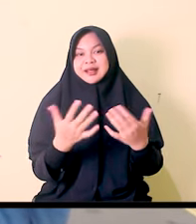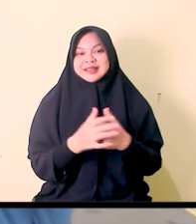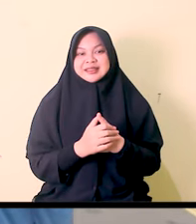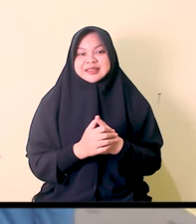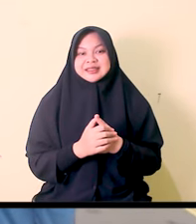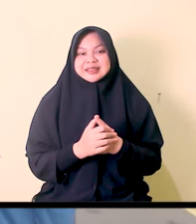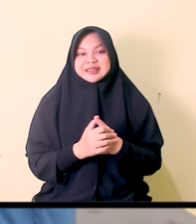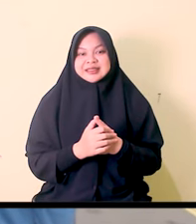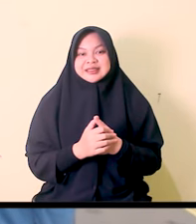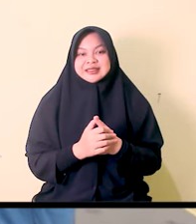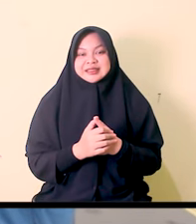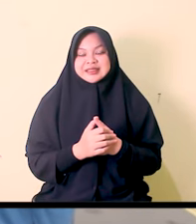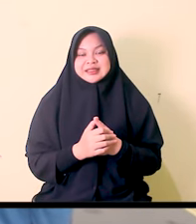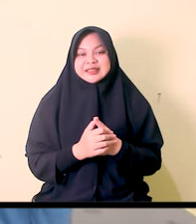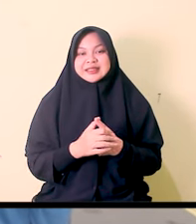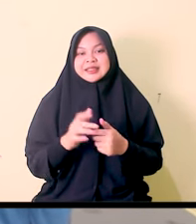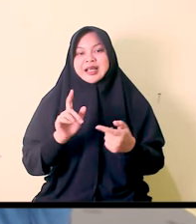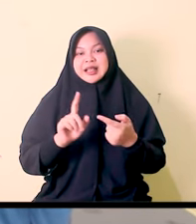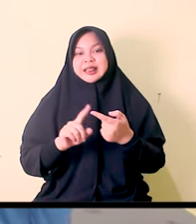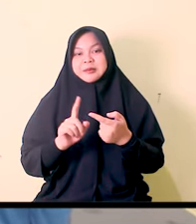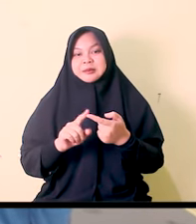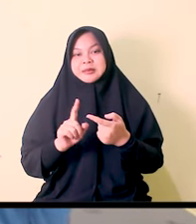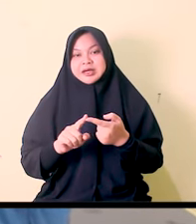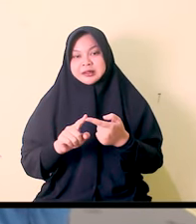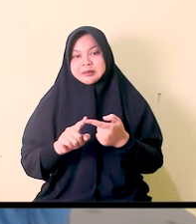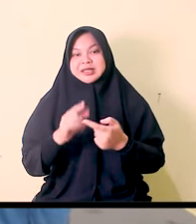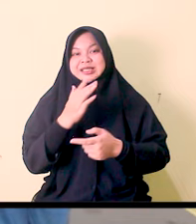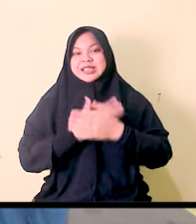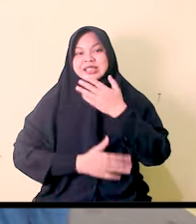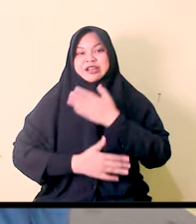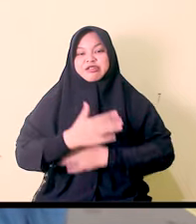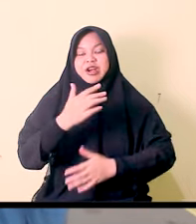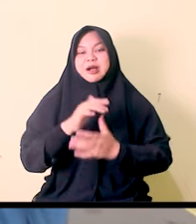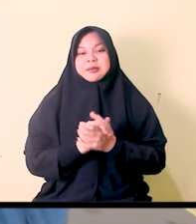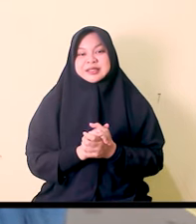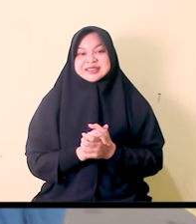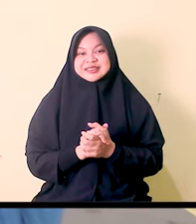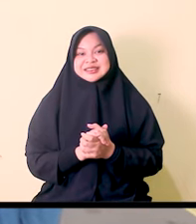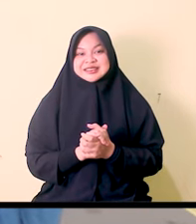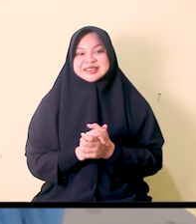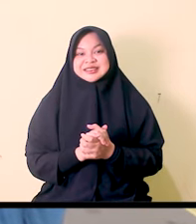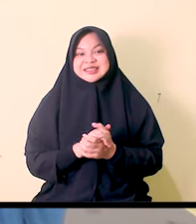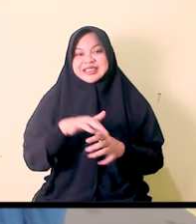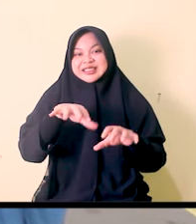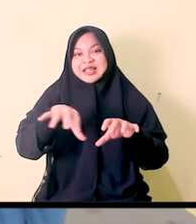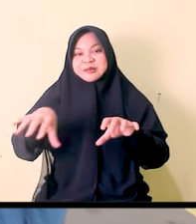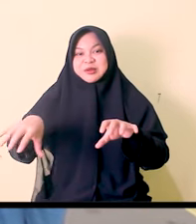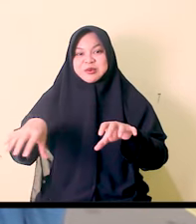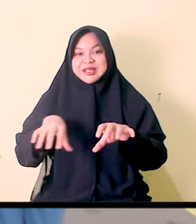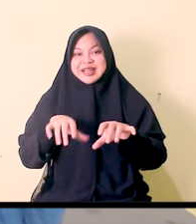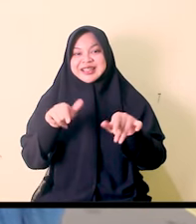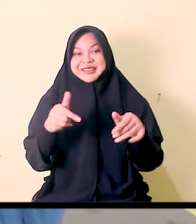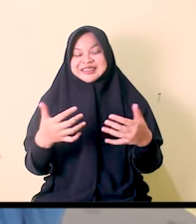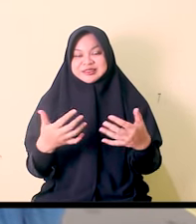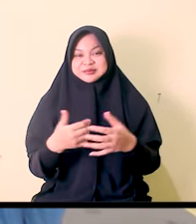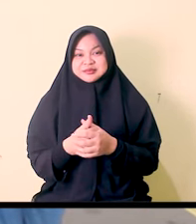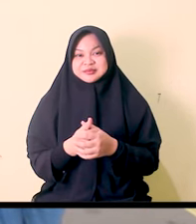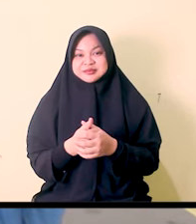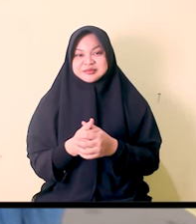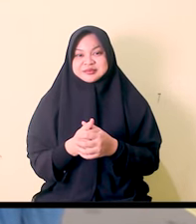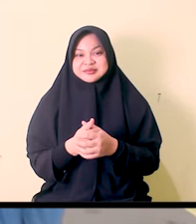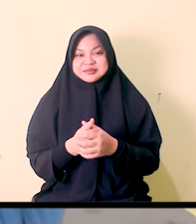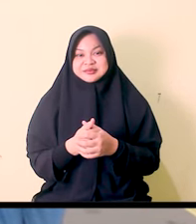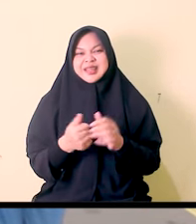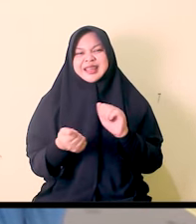satunya pengganti saya nanti teman-teman Di fabel W di samping sampan ini